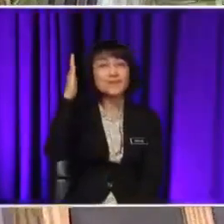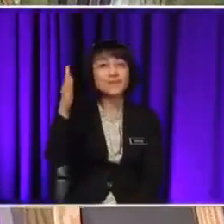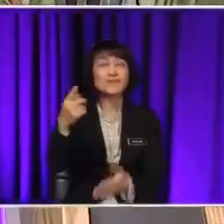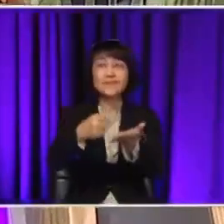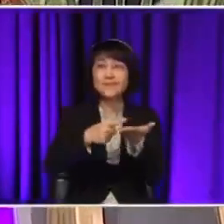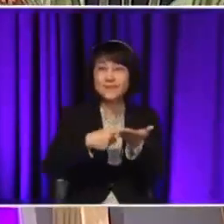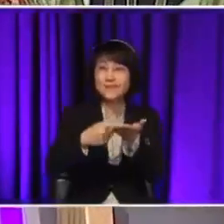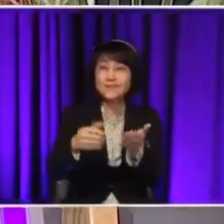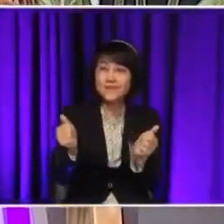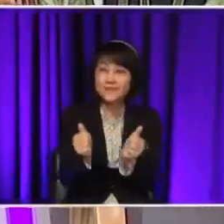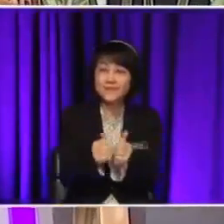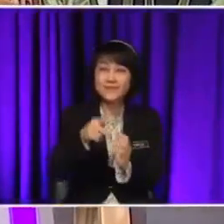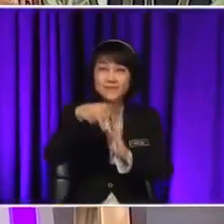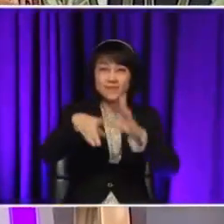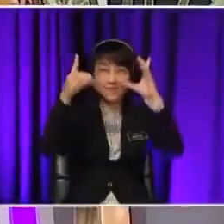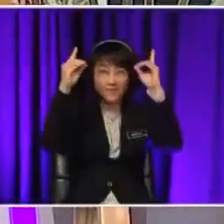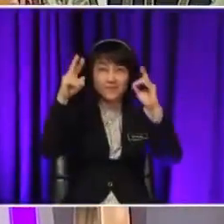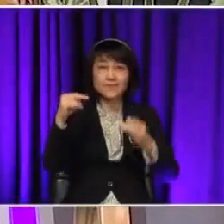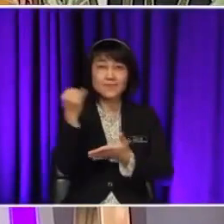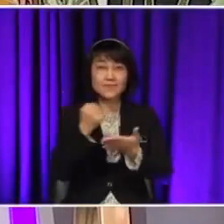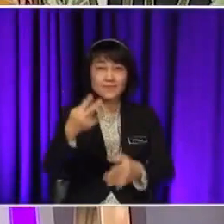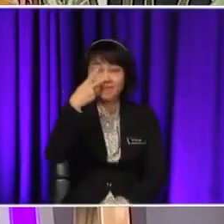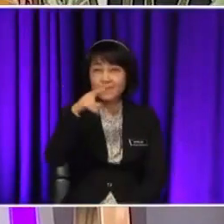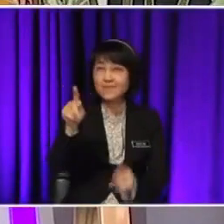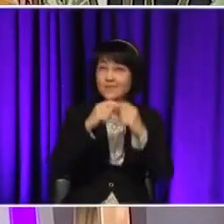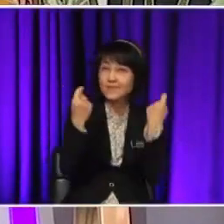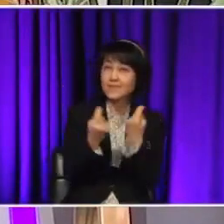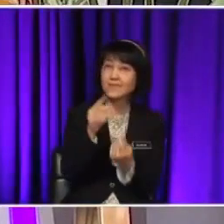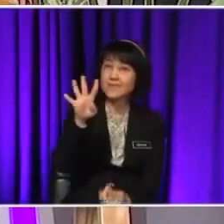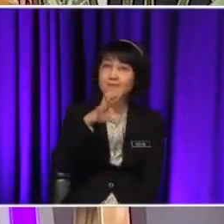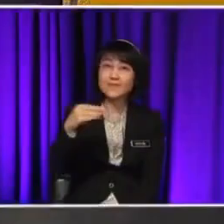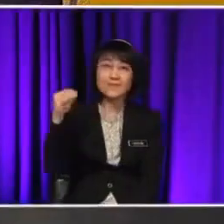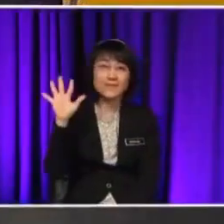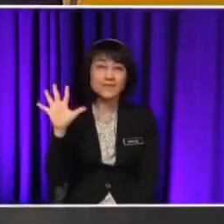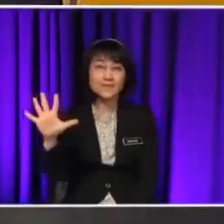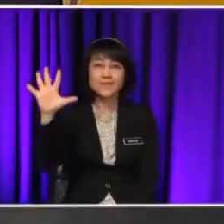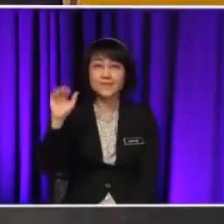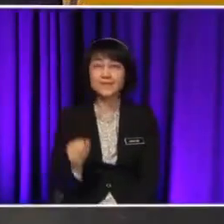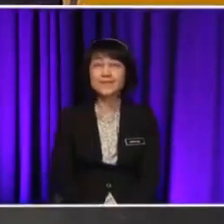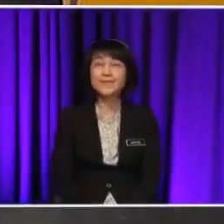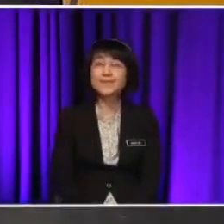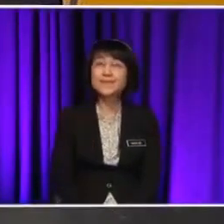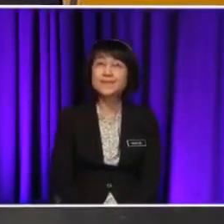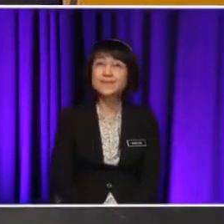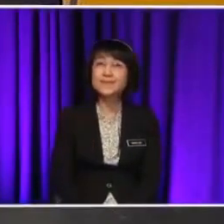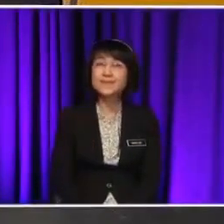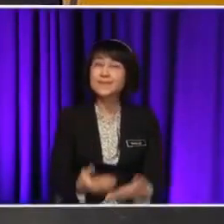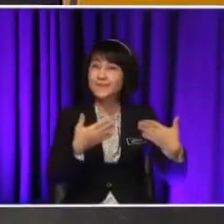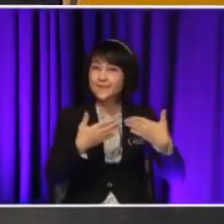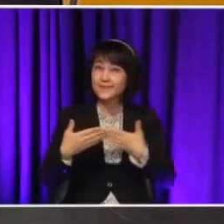berbincang tentang pendidikan seni visual tingkatan 4 dan juga 5. Silakan Cikgu. Okey, kita teruskan lagi